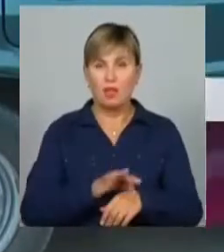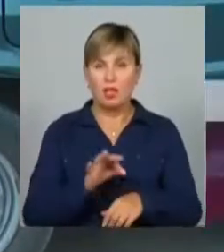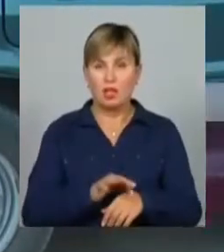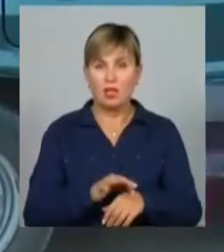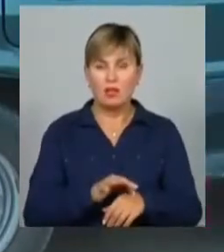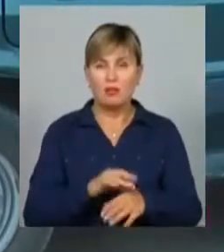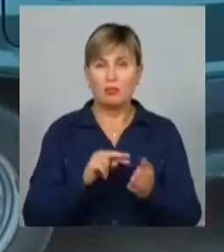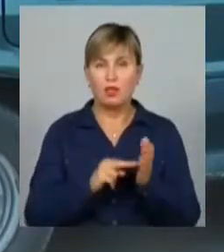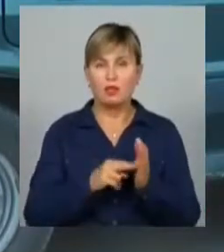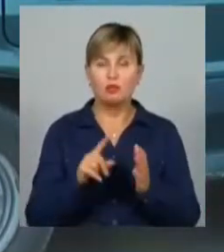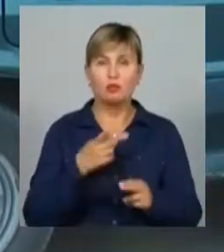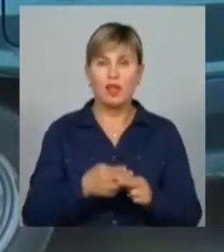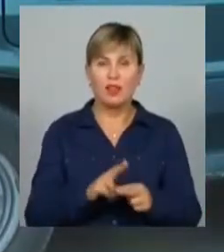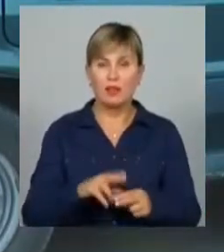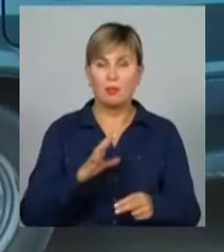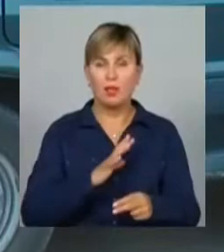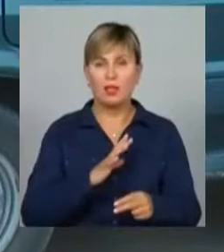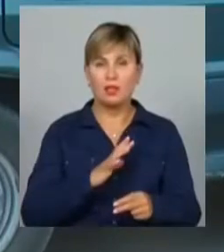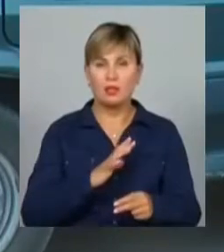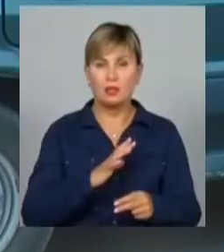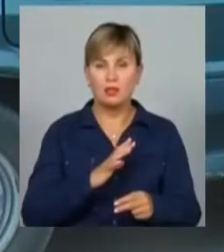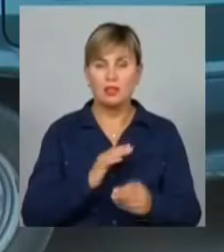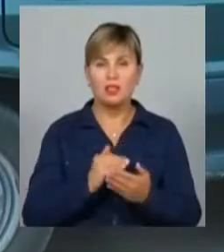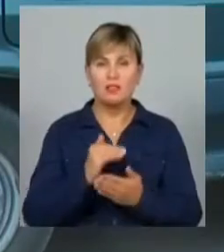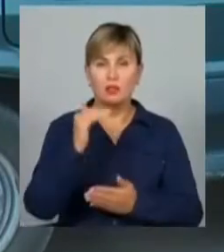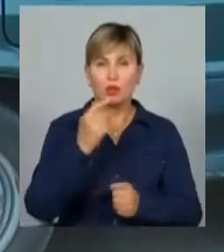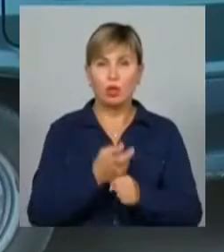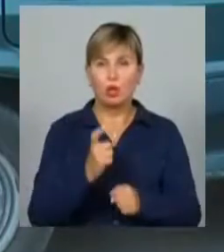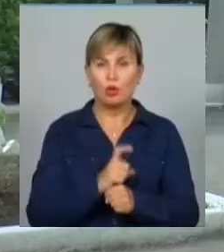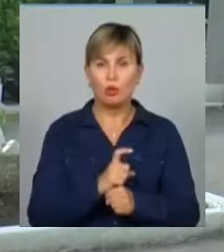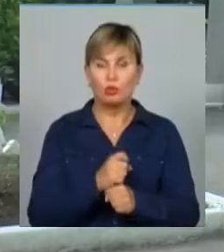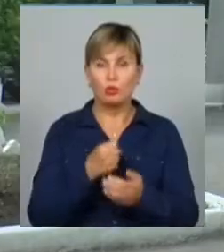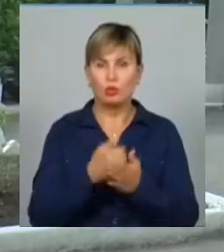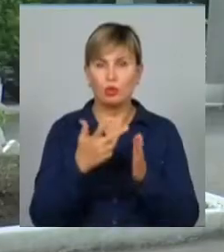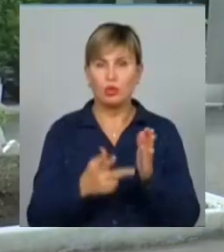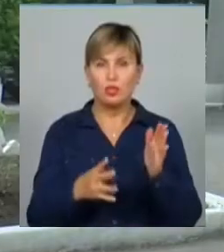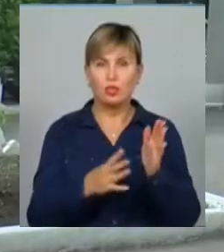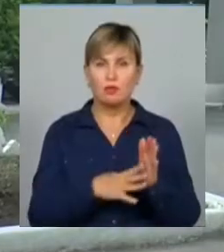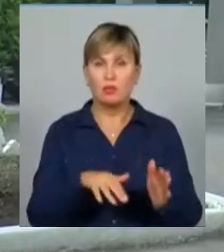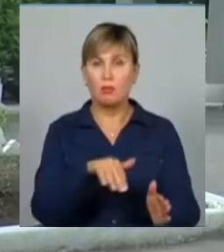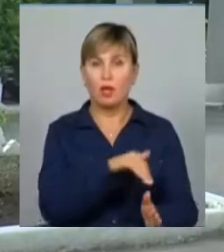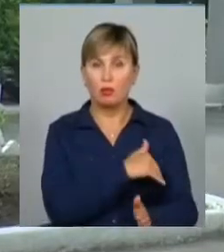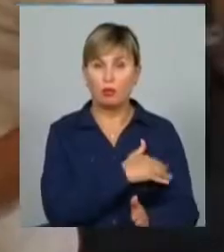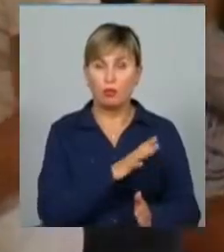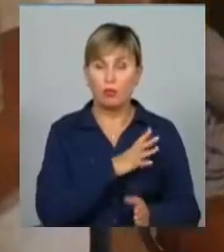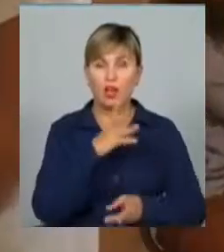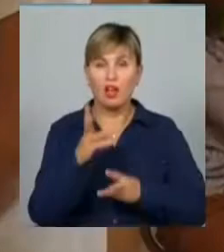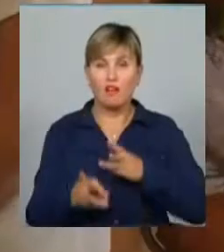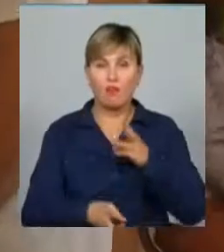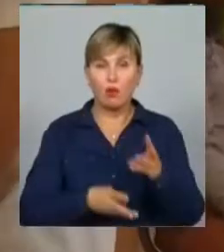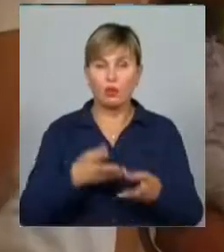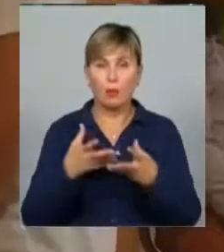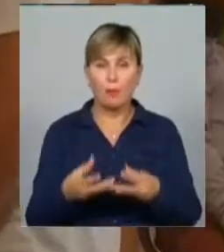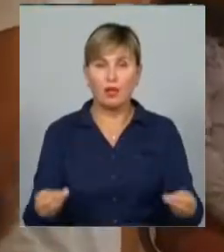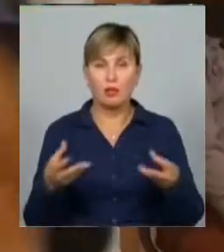высокая, очень высокая, до 39 температура, рвота, понос. По словам заместителя главного врача Кызылжарской